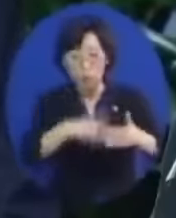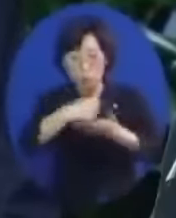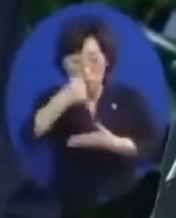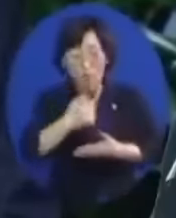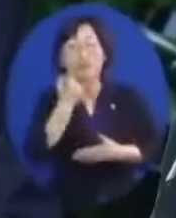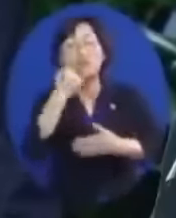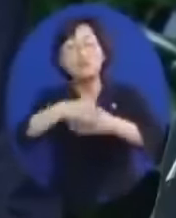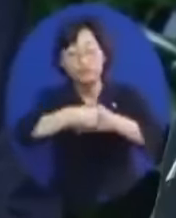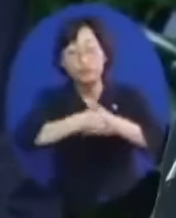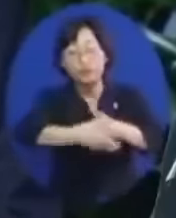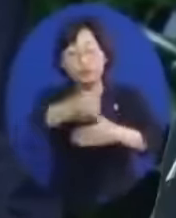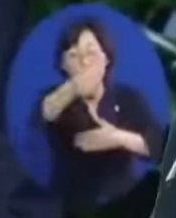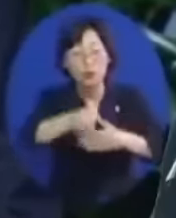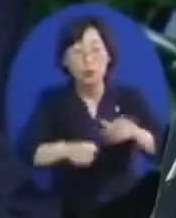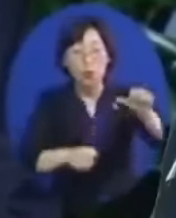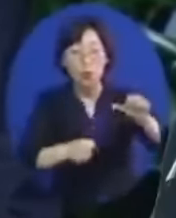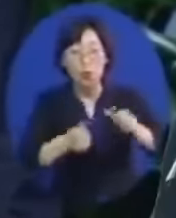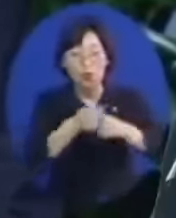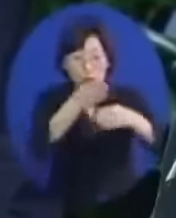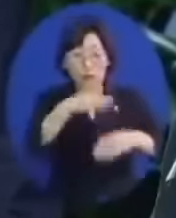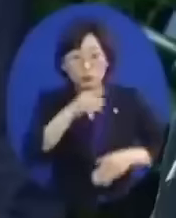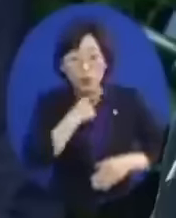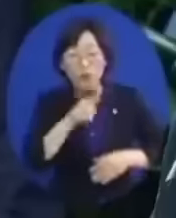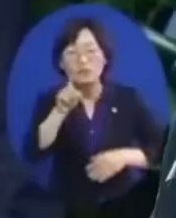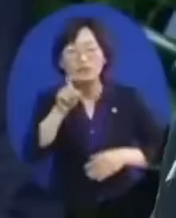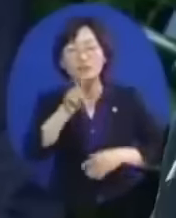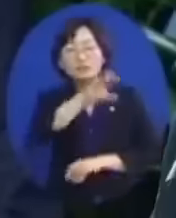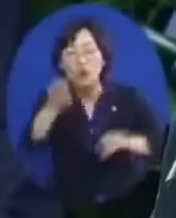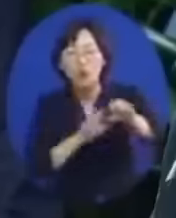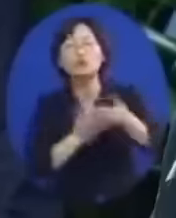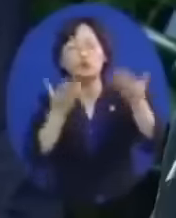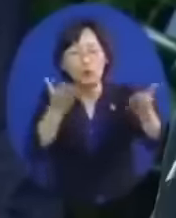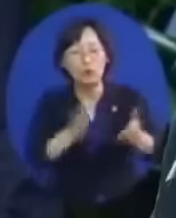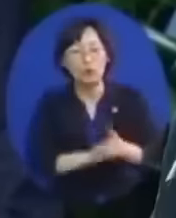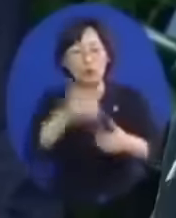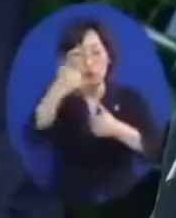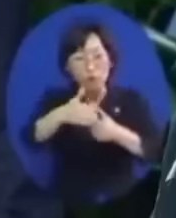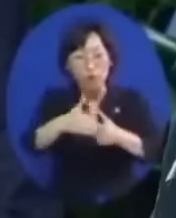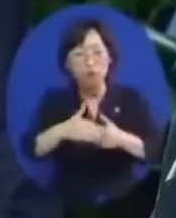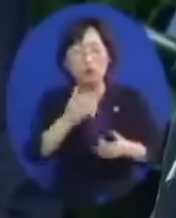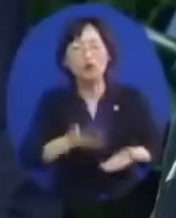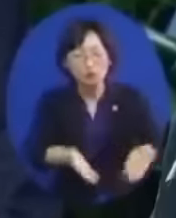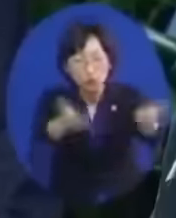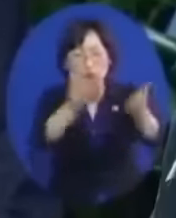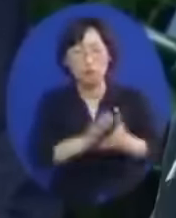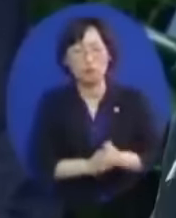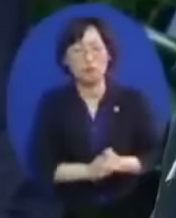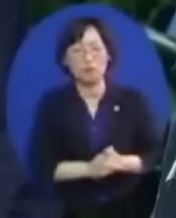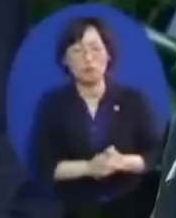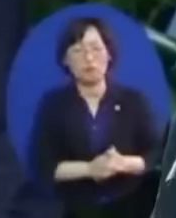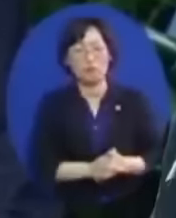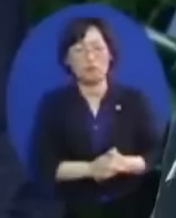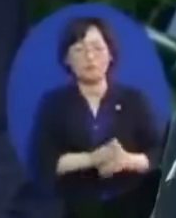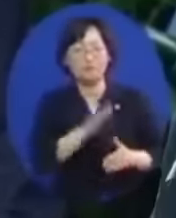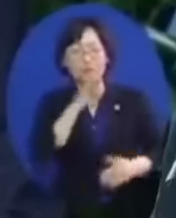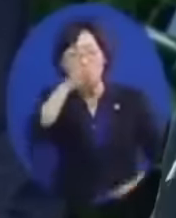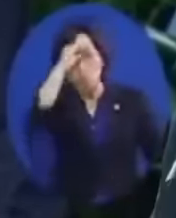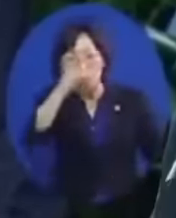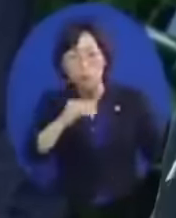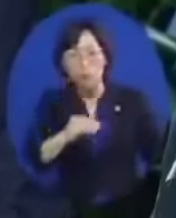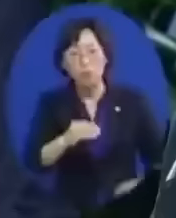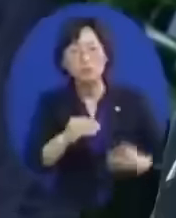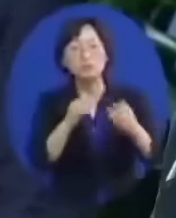그도까지 주고 오리를 가졌는데 심리까지 주고 구하는 자에게 주고 달란 자에게 다 주고 산 모범적인